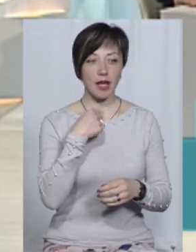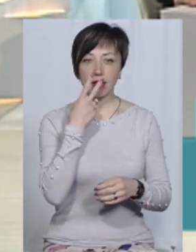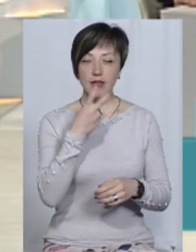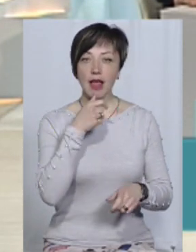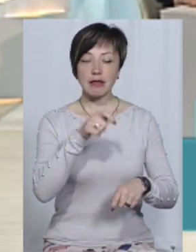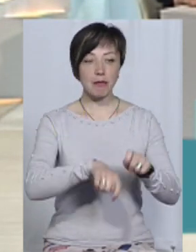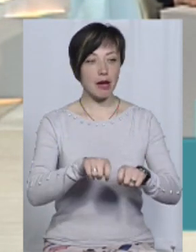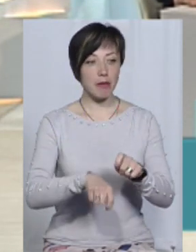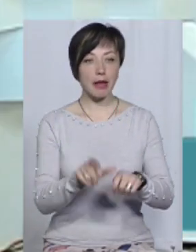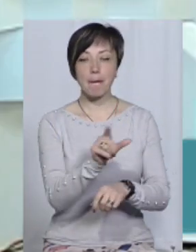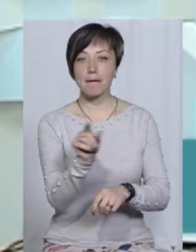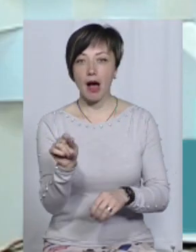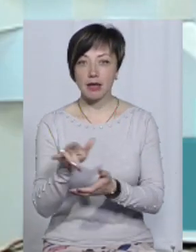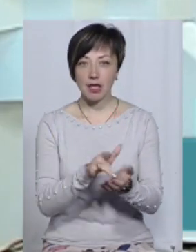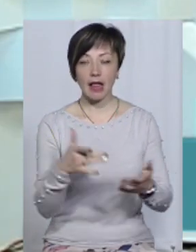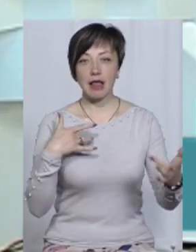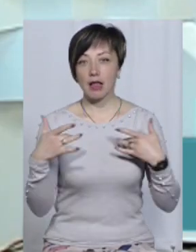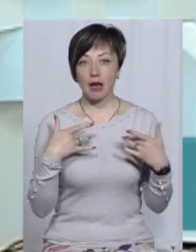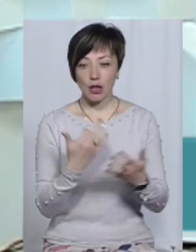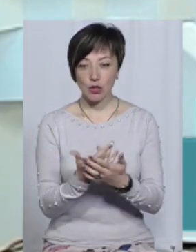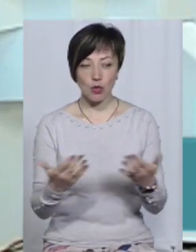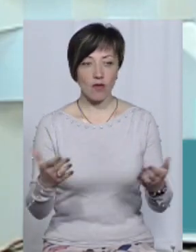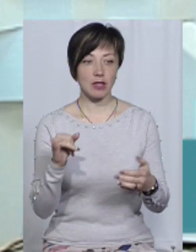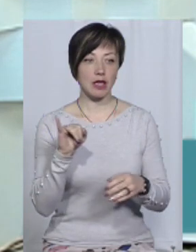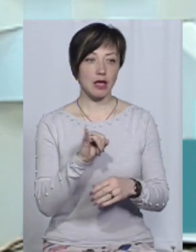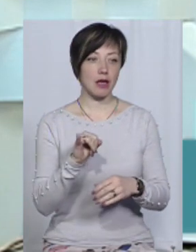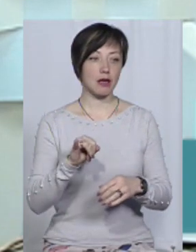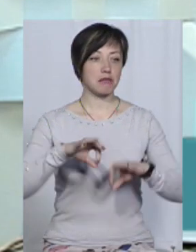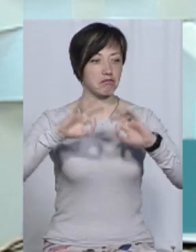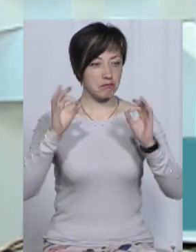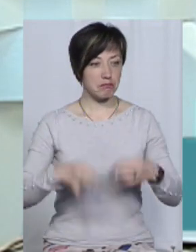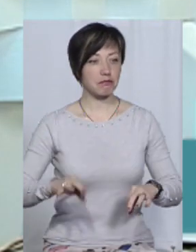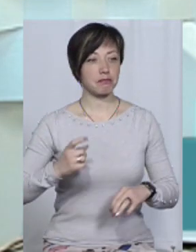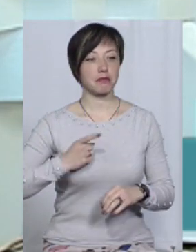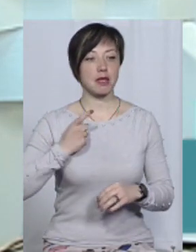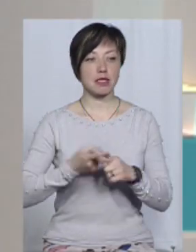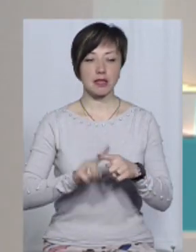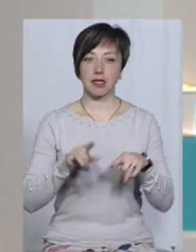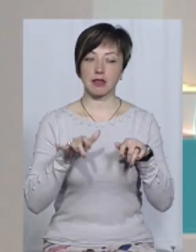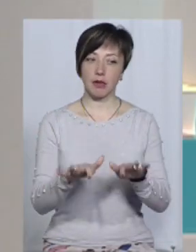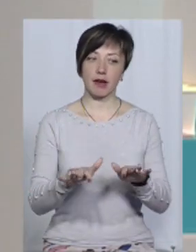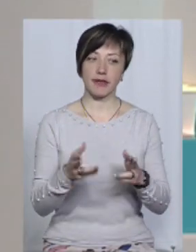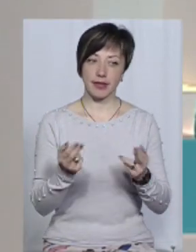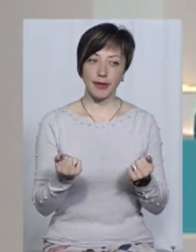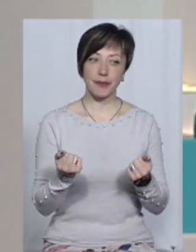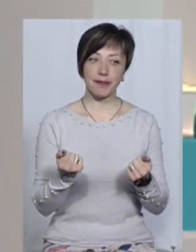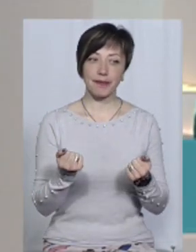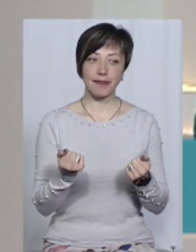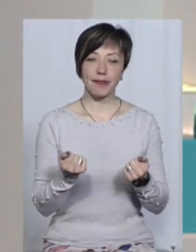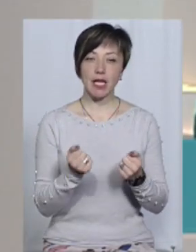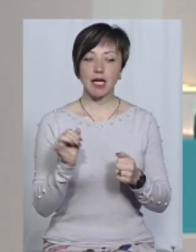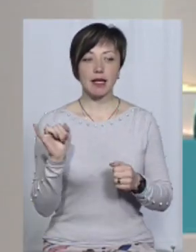дивився експерименти, і парні екскурсії, і театралізовані, і метри цієї справи, да? От так